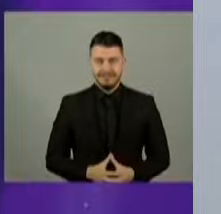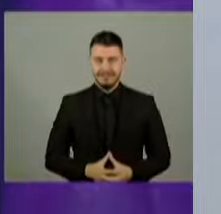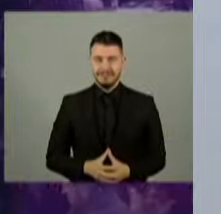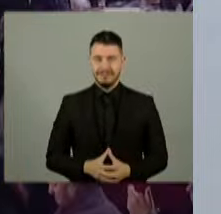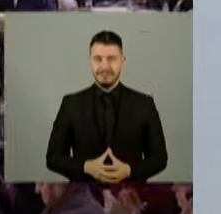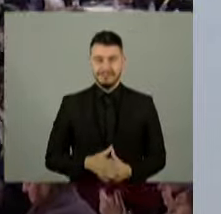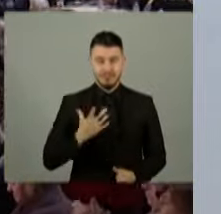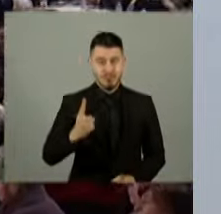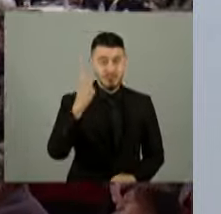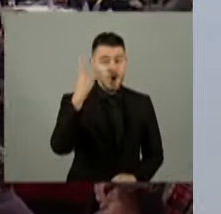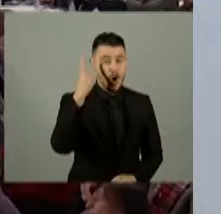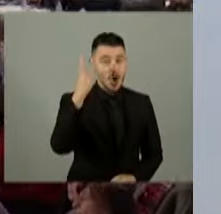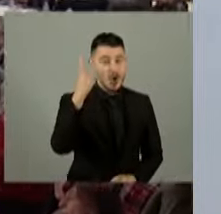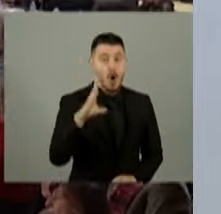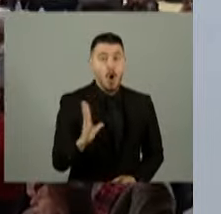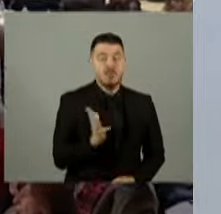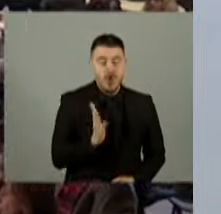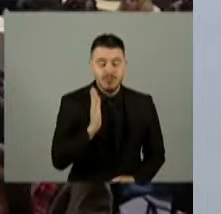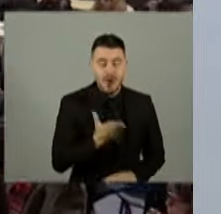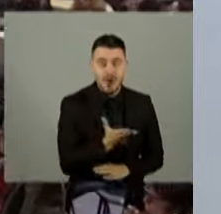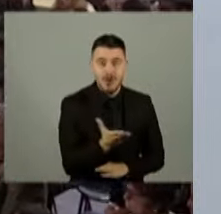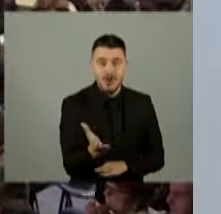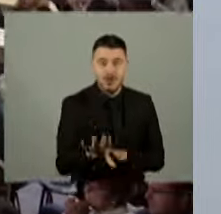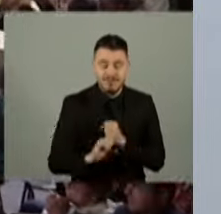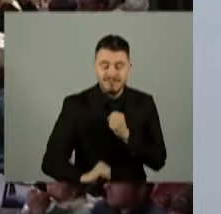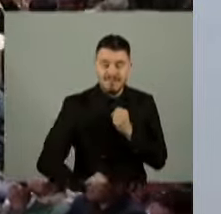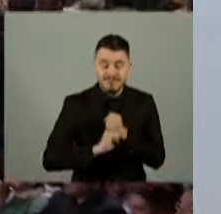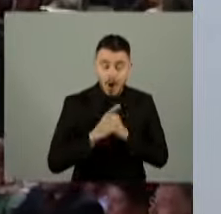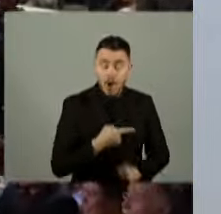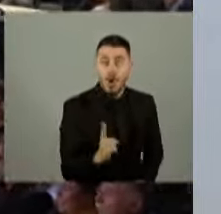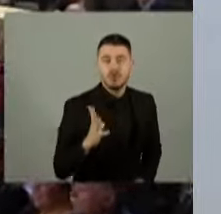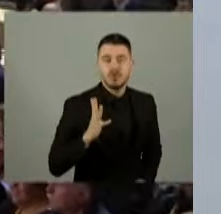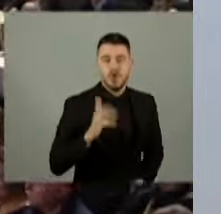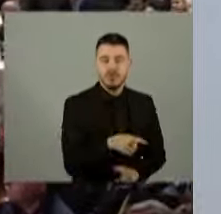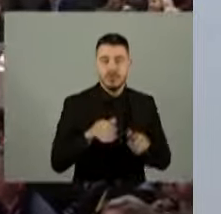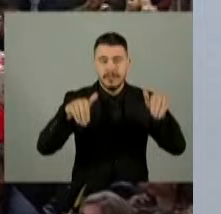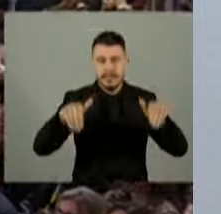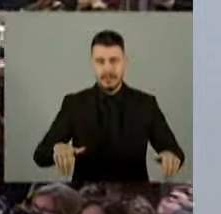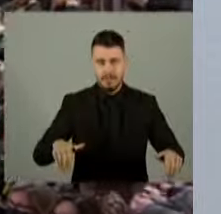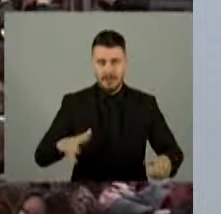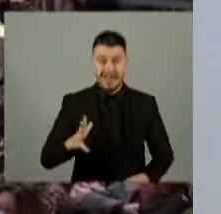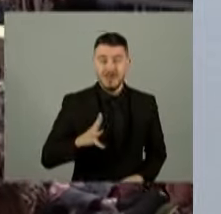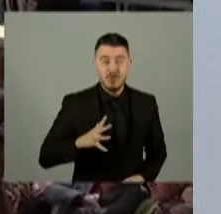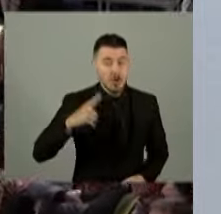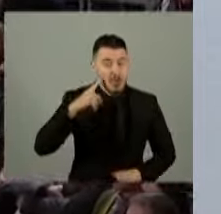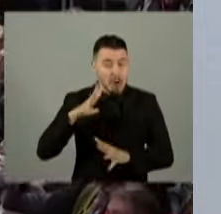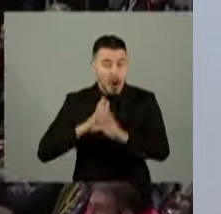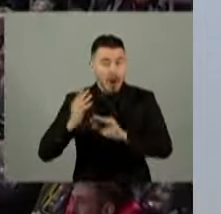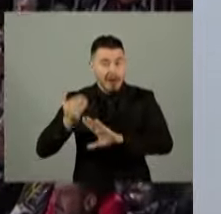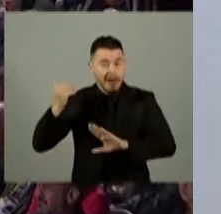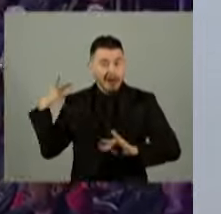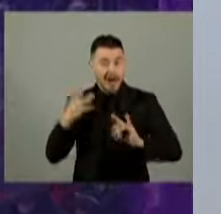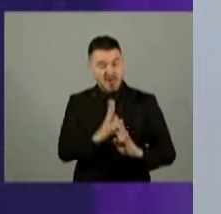φαίνεται να δικαιώνεται ως προς την προδοκία που έτρεφε ότι θα υπήρχε αύξηση του